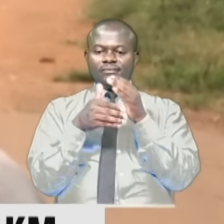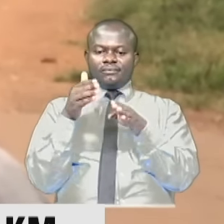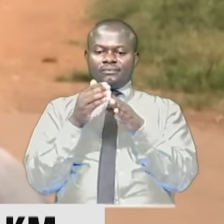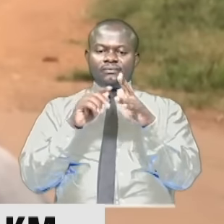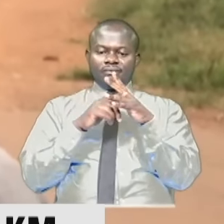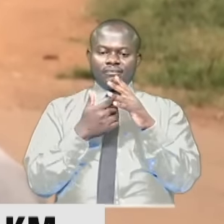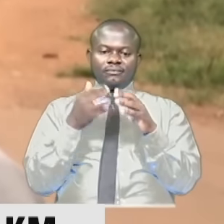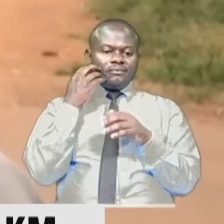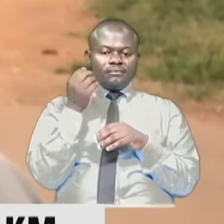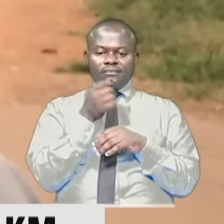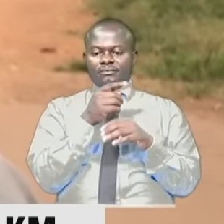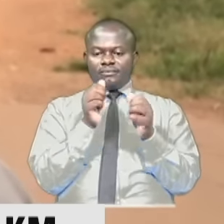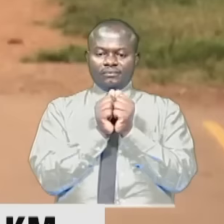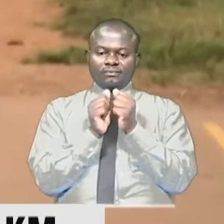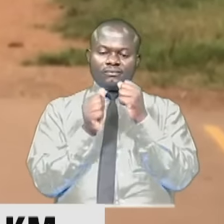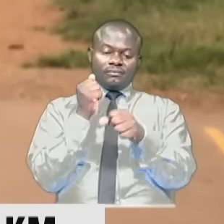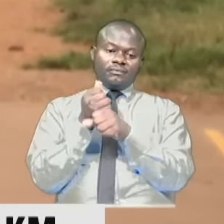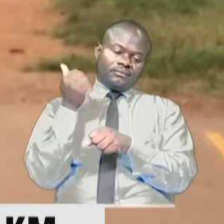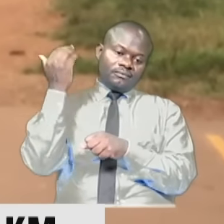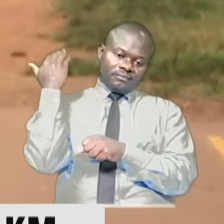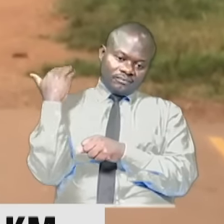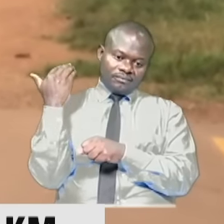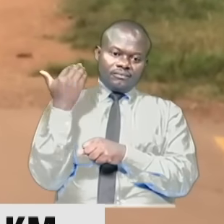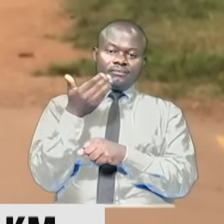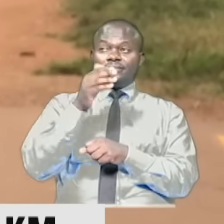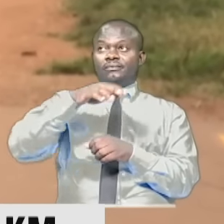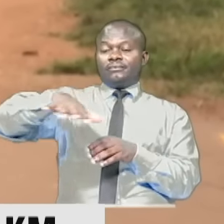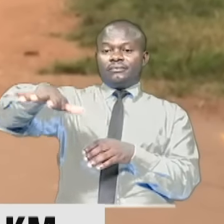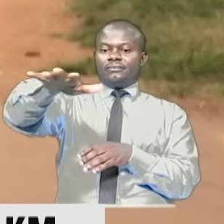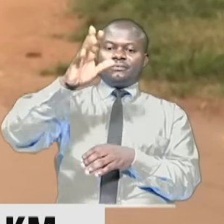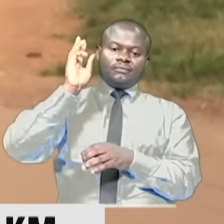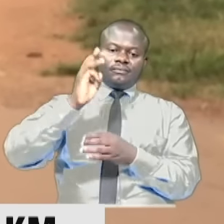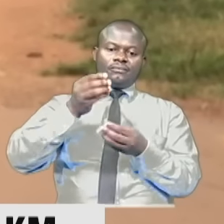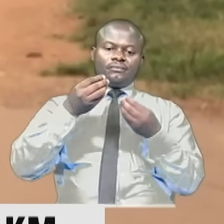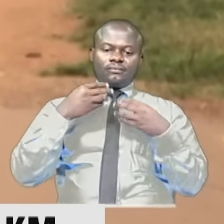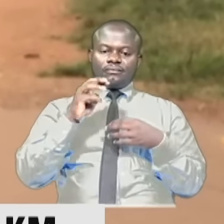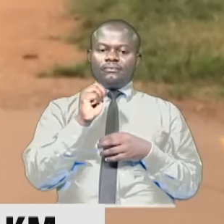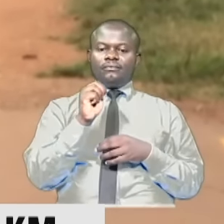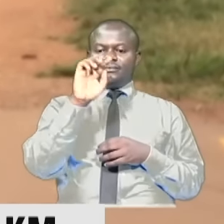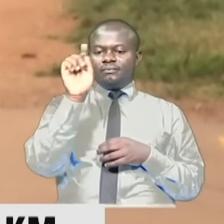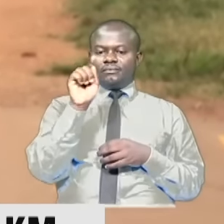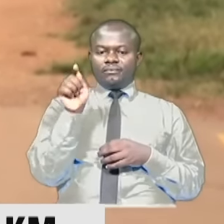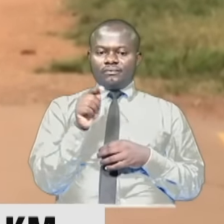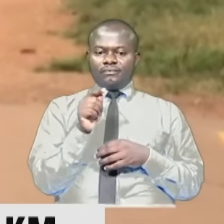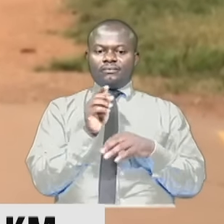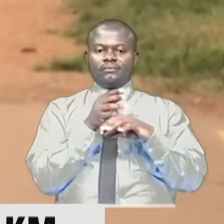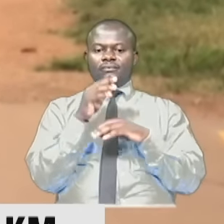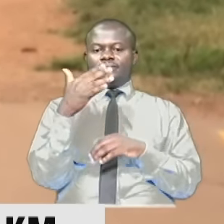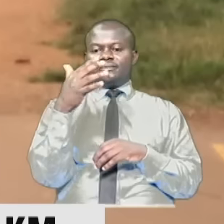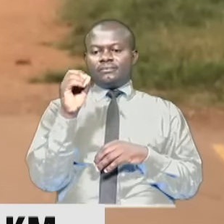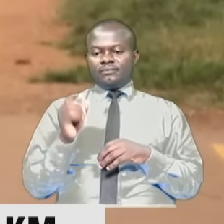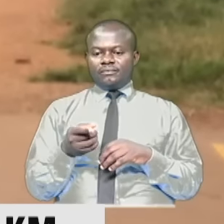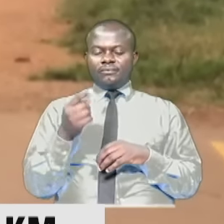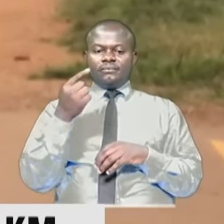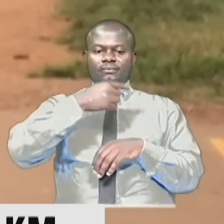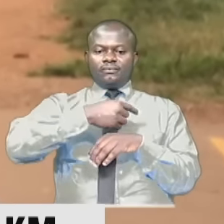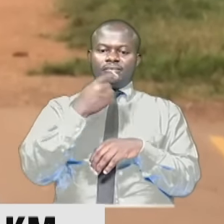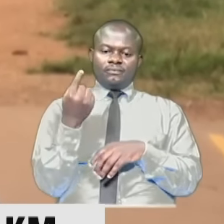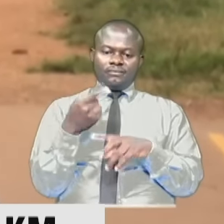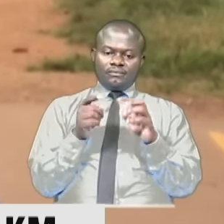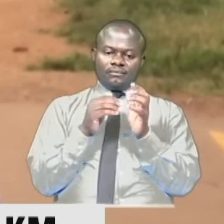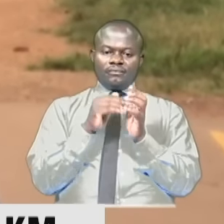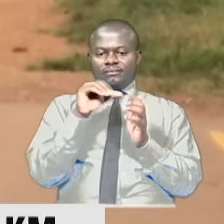byaratangiye muri uku kwezi kwa 10 umwaka ushize urwo rugomero ruzajya ruduha metero kibe zigera mu 50,000 ku munsi hakaba